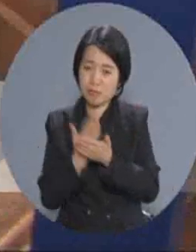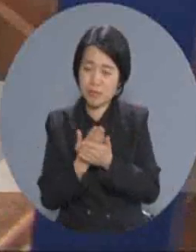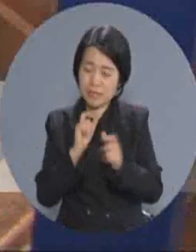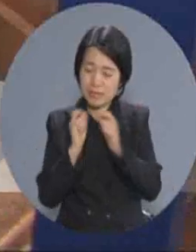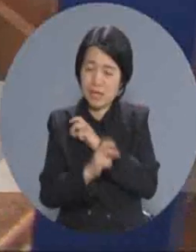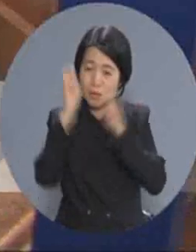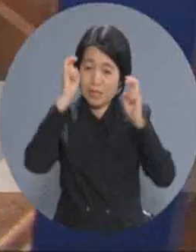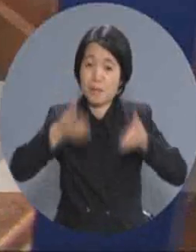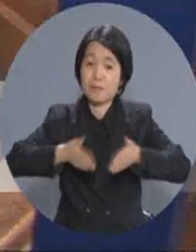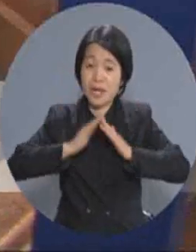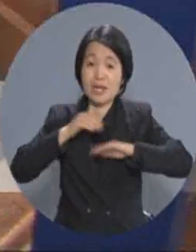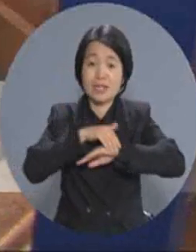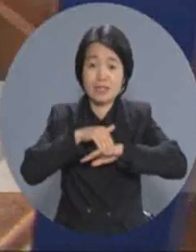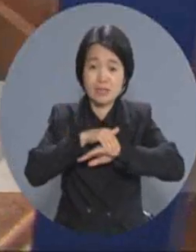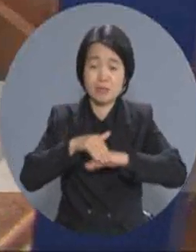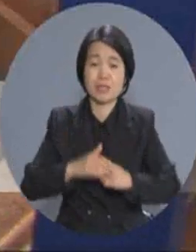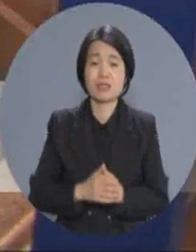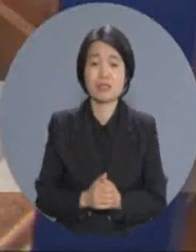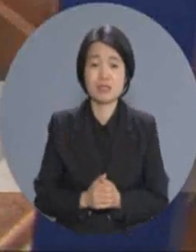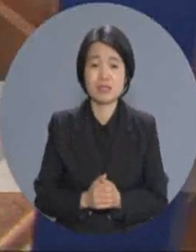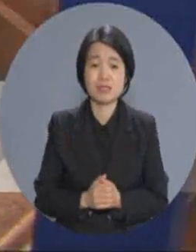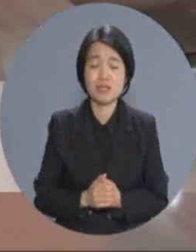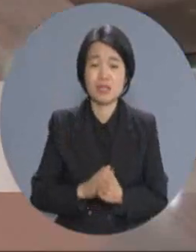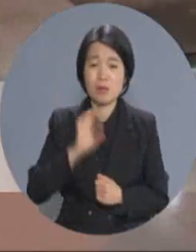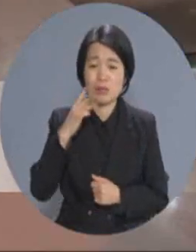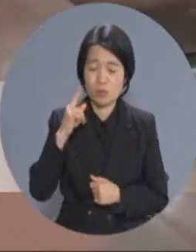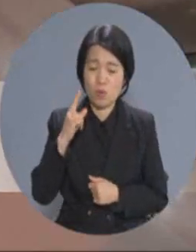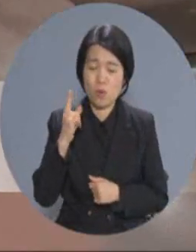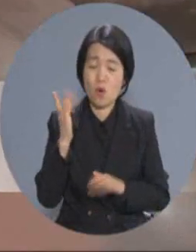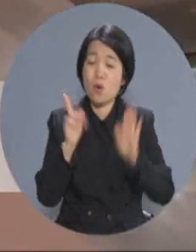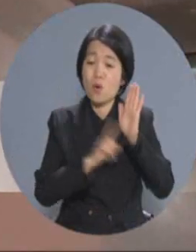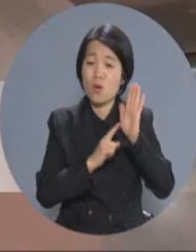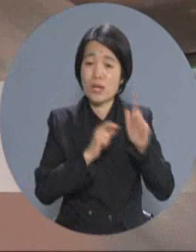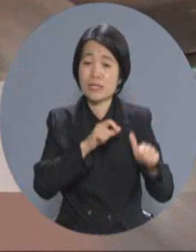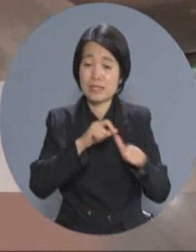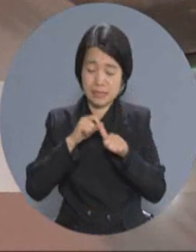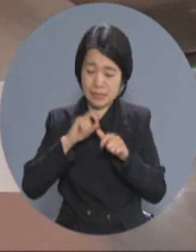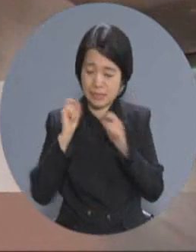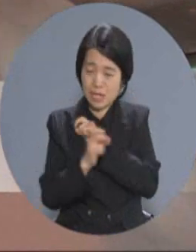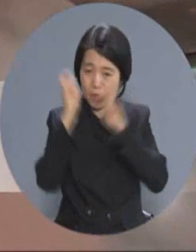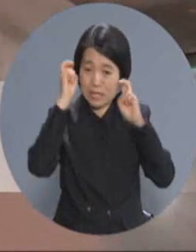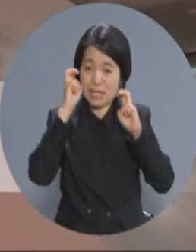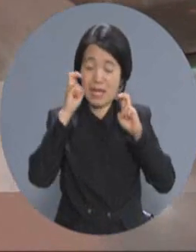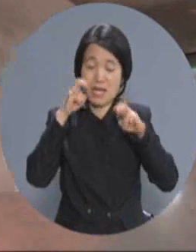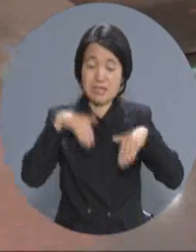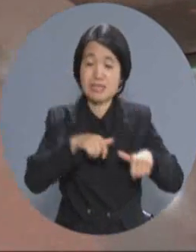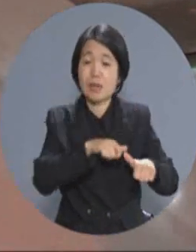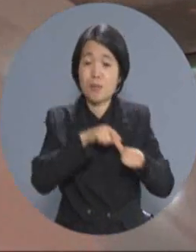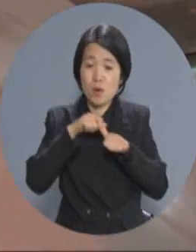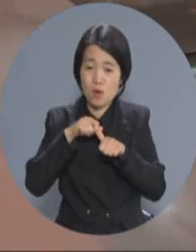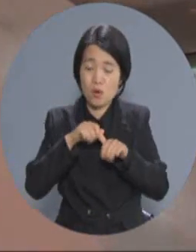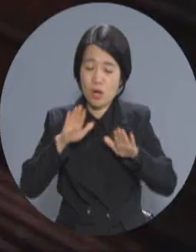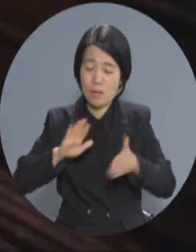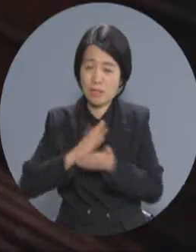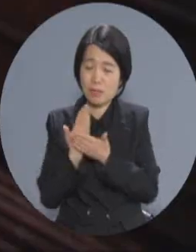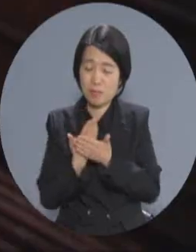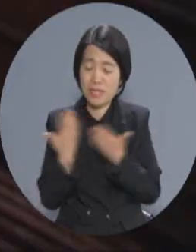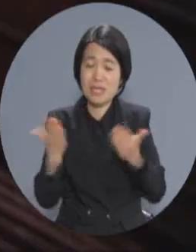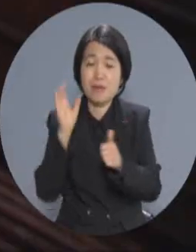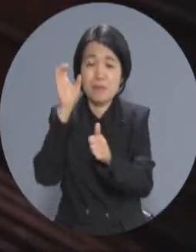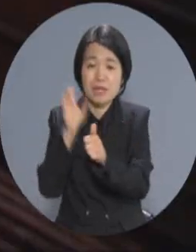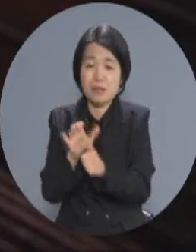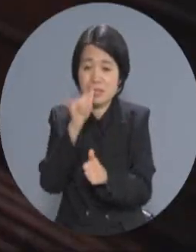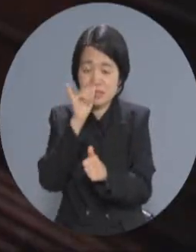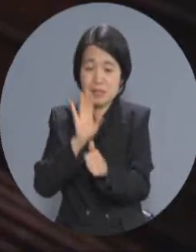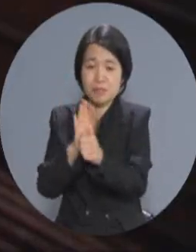설립할 계획이라고 밝혔습니다 포스코는 공개 채용을 통해 자회사 직원을 모집하고 현재 정비 작업을 수행하고